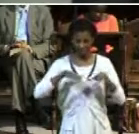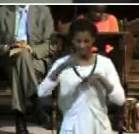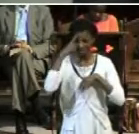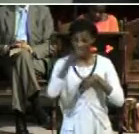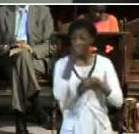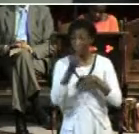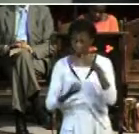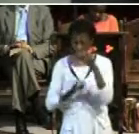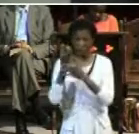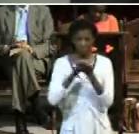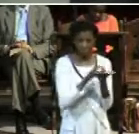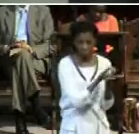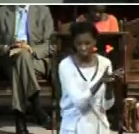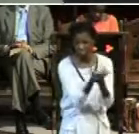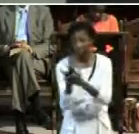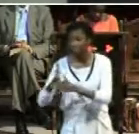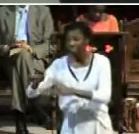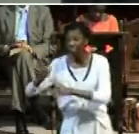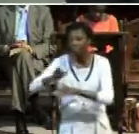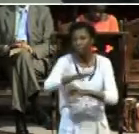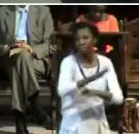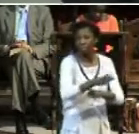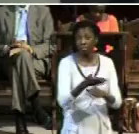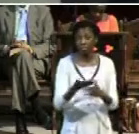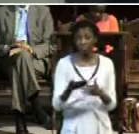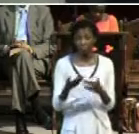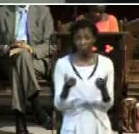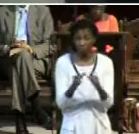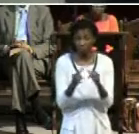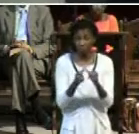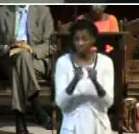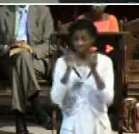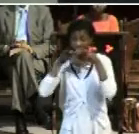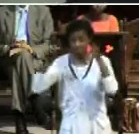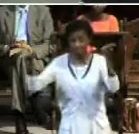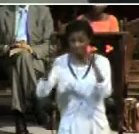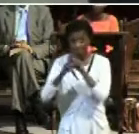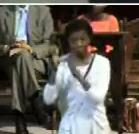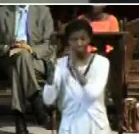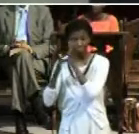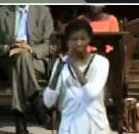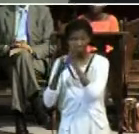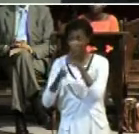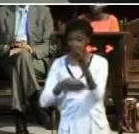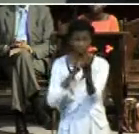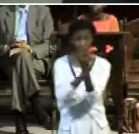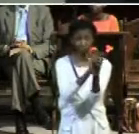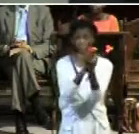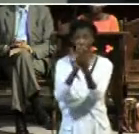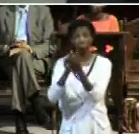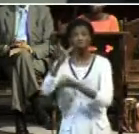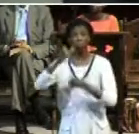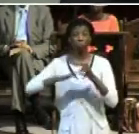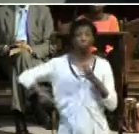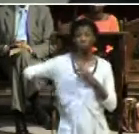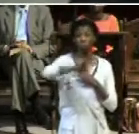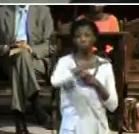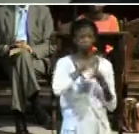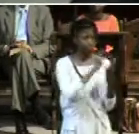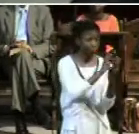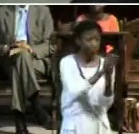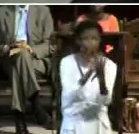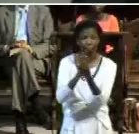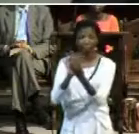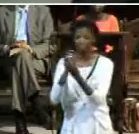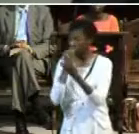la bonne nouvelle, eh bien, c'est de la proclamer comme le faisait Jésus, en allant vers ceux qui sont autour de nous, en portant